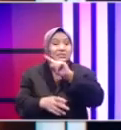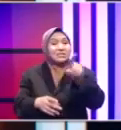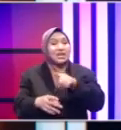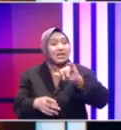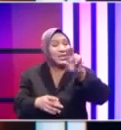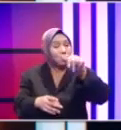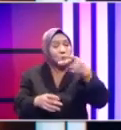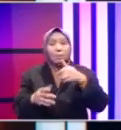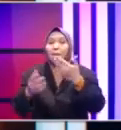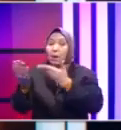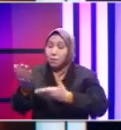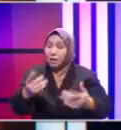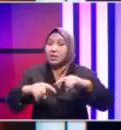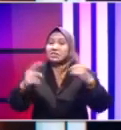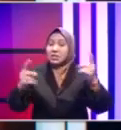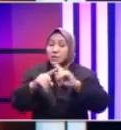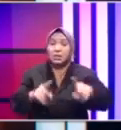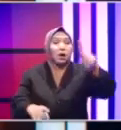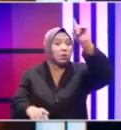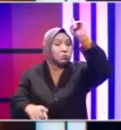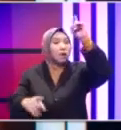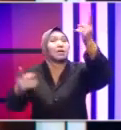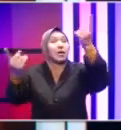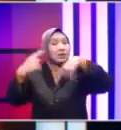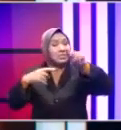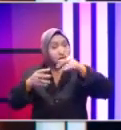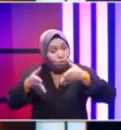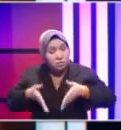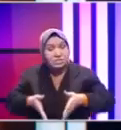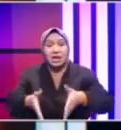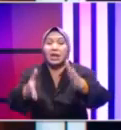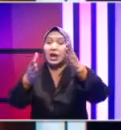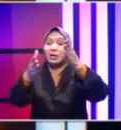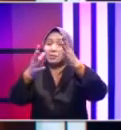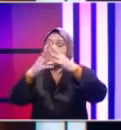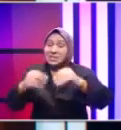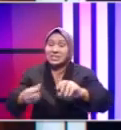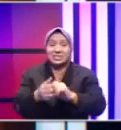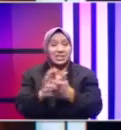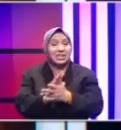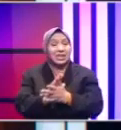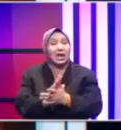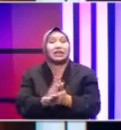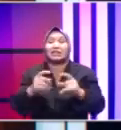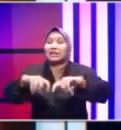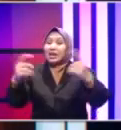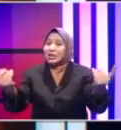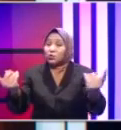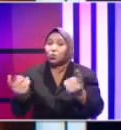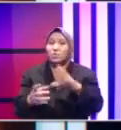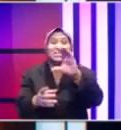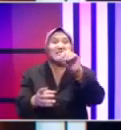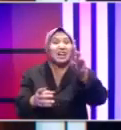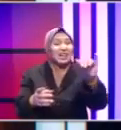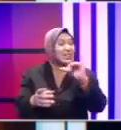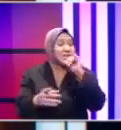sehat itu membawa kepada Allah Tetapi Allah mendatangkan satu Jalan Penyelesaian bahwa gatal itu tidak berlaku Apa maksudnya